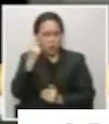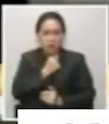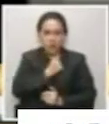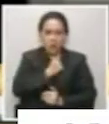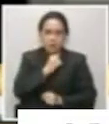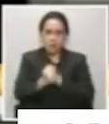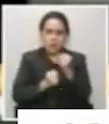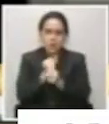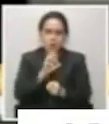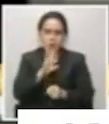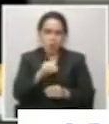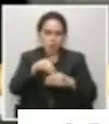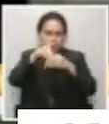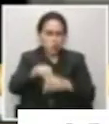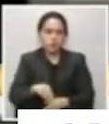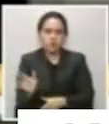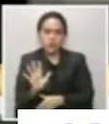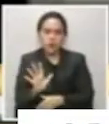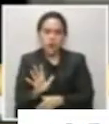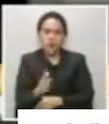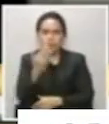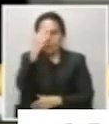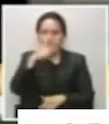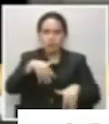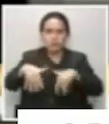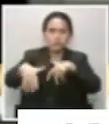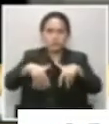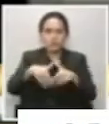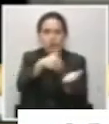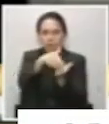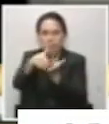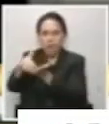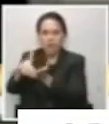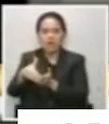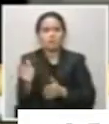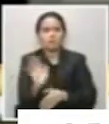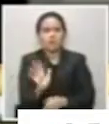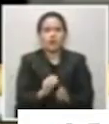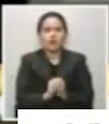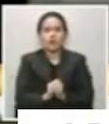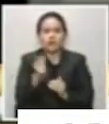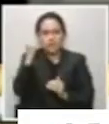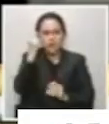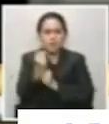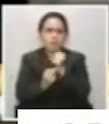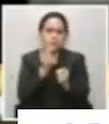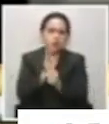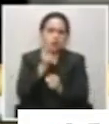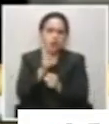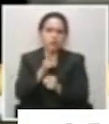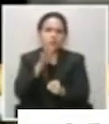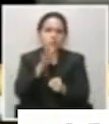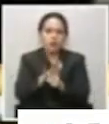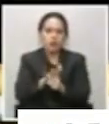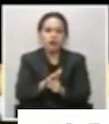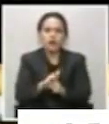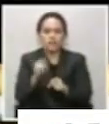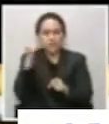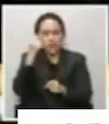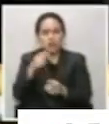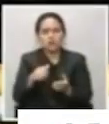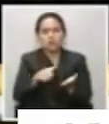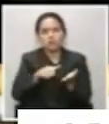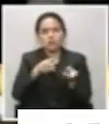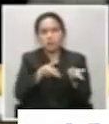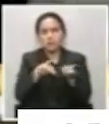6ปีให้ผู้คนเข้ามาวิ่งขับไล่แค่ 2-3 ปีก็รู้แล้วว่าแก้ปัญหาบ้